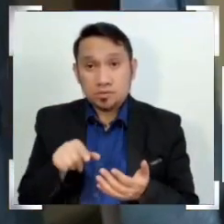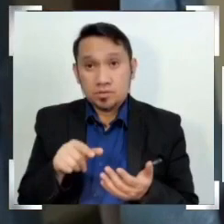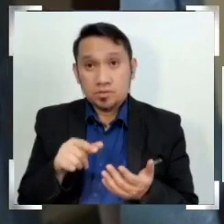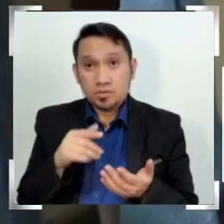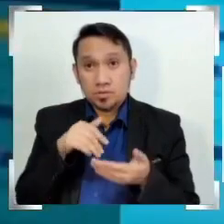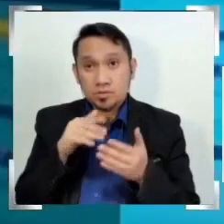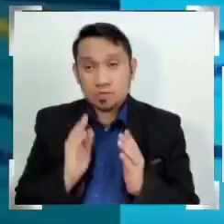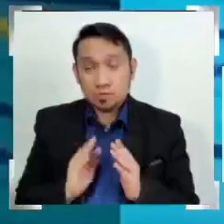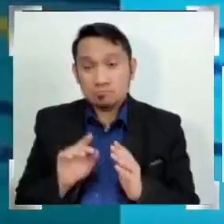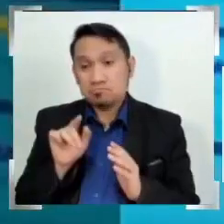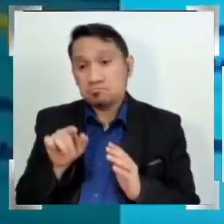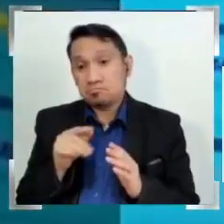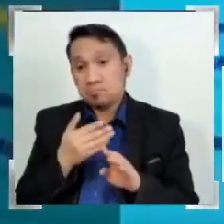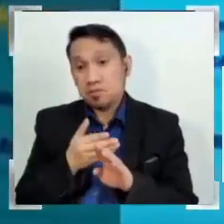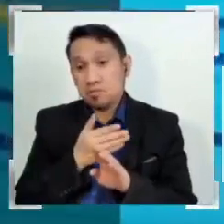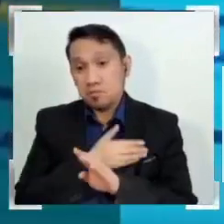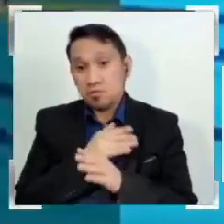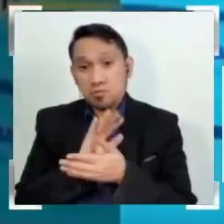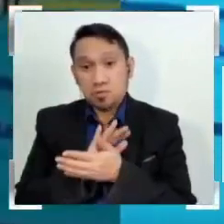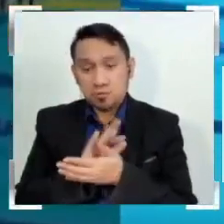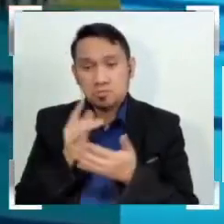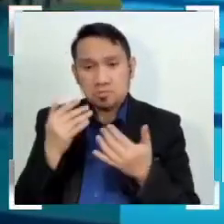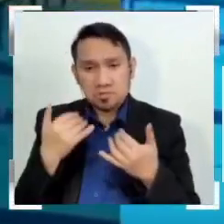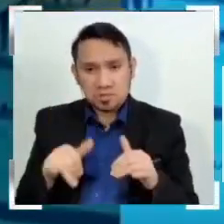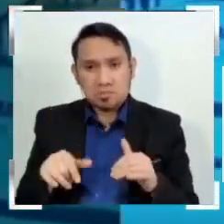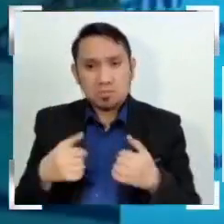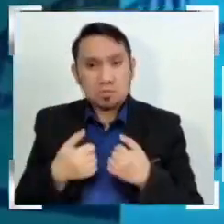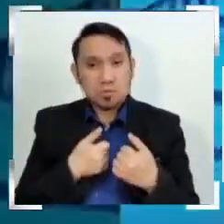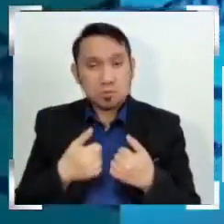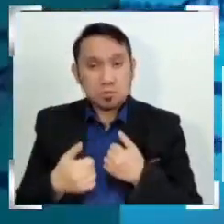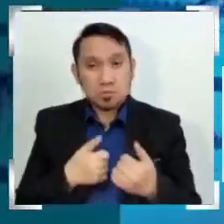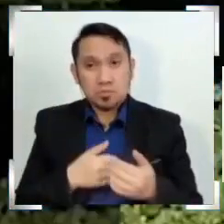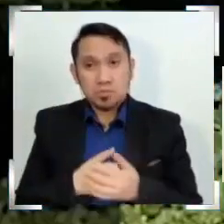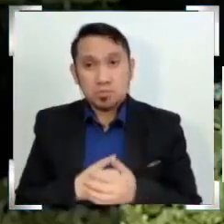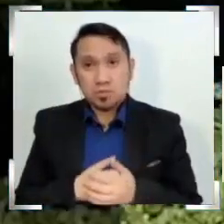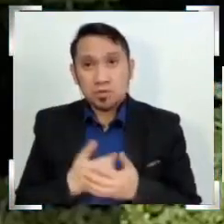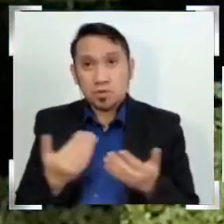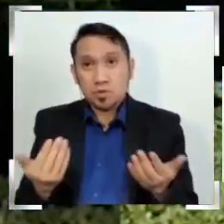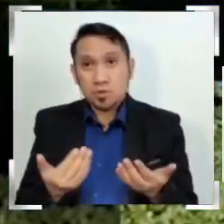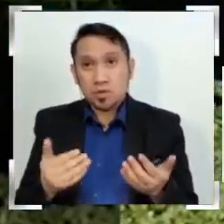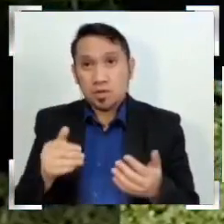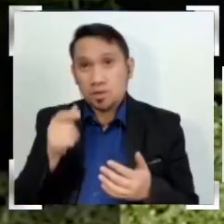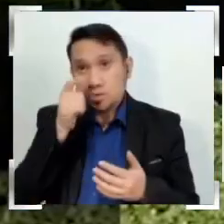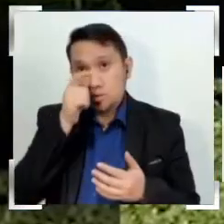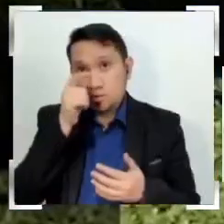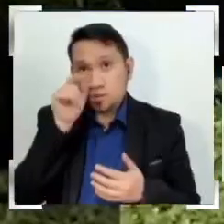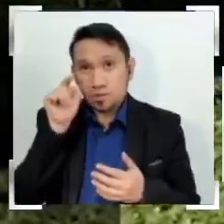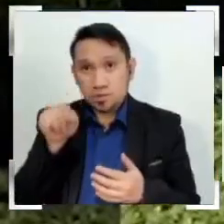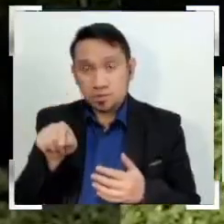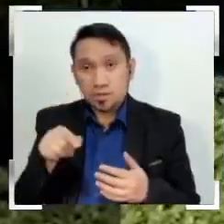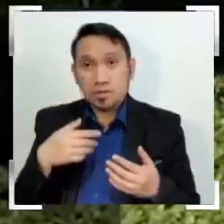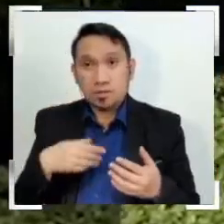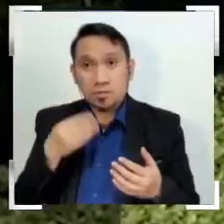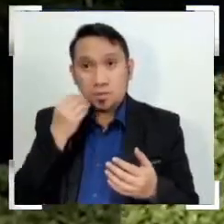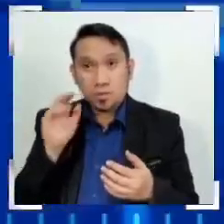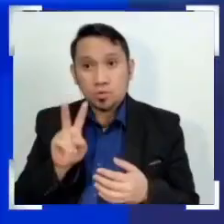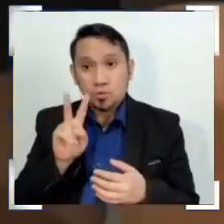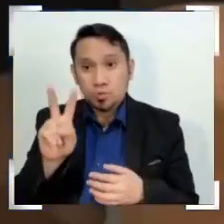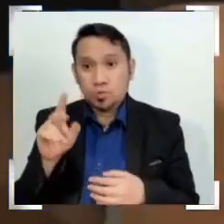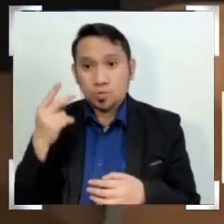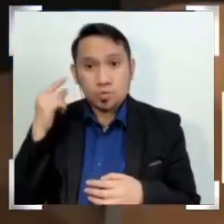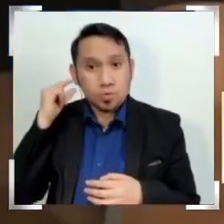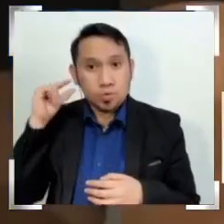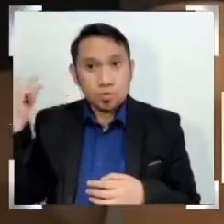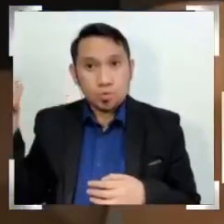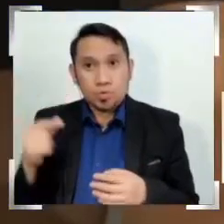dumating ang pandemya, nakasali na sa parehong kompetisyon si Noel sa Abu Dhabi, UAE, kung saan siyang nakapag-uwi ng dalawang gold medals.